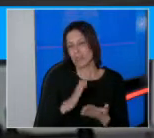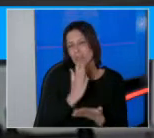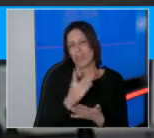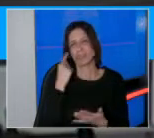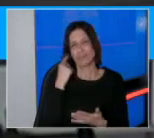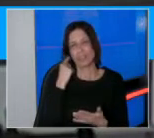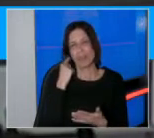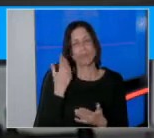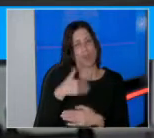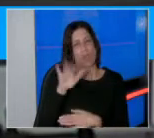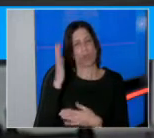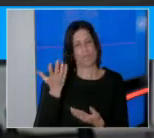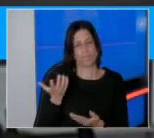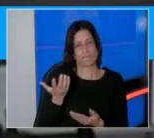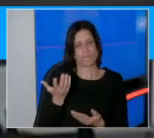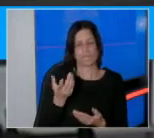על רובם,